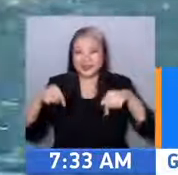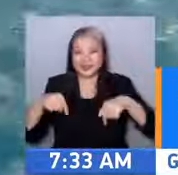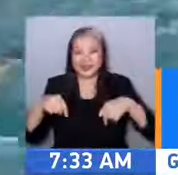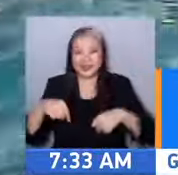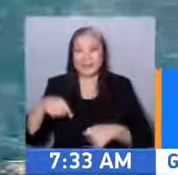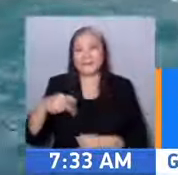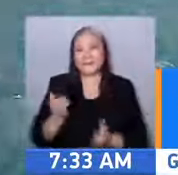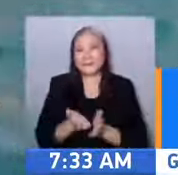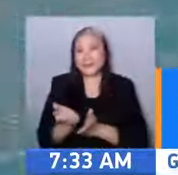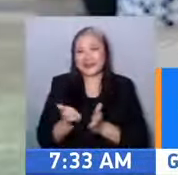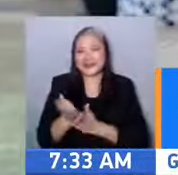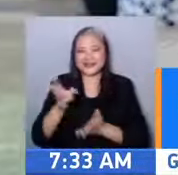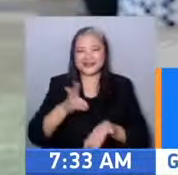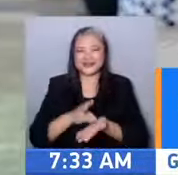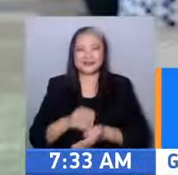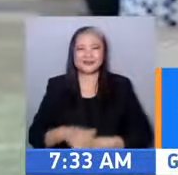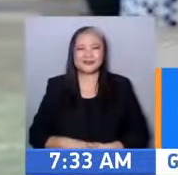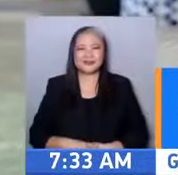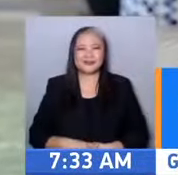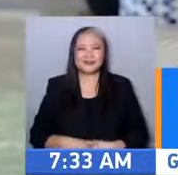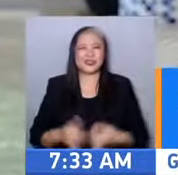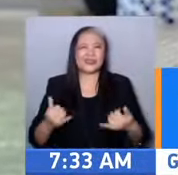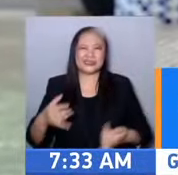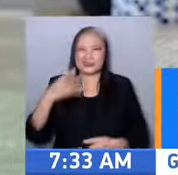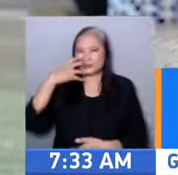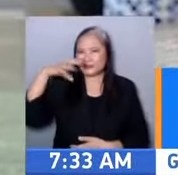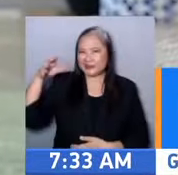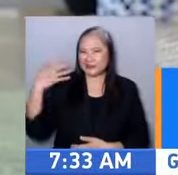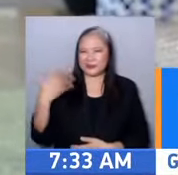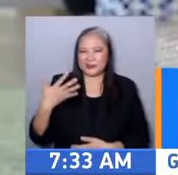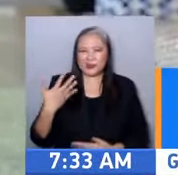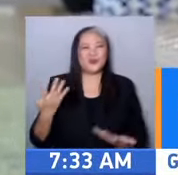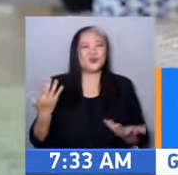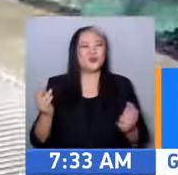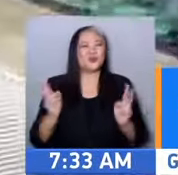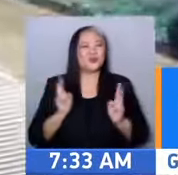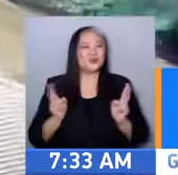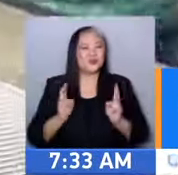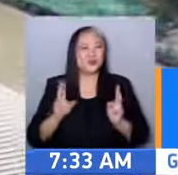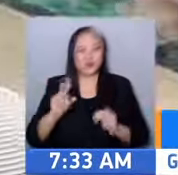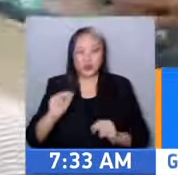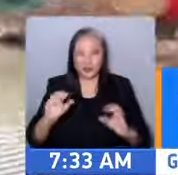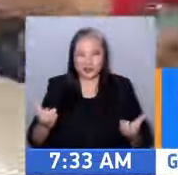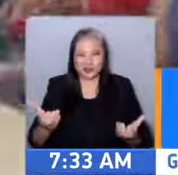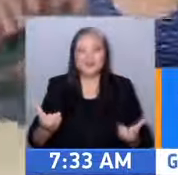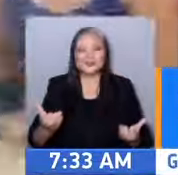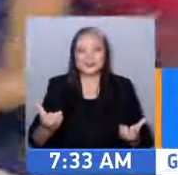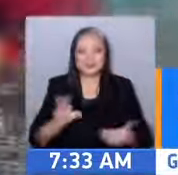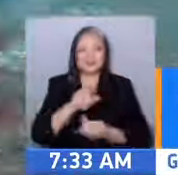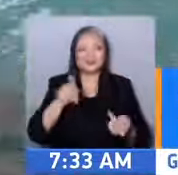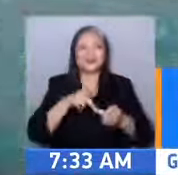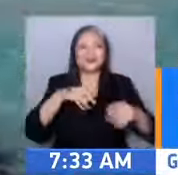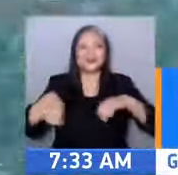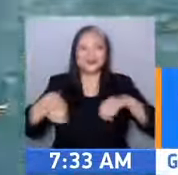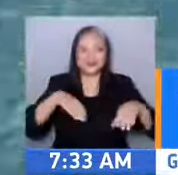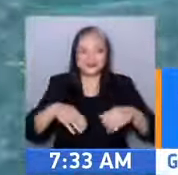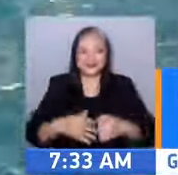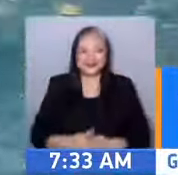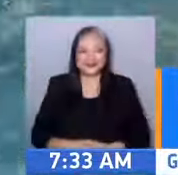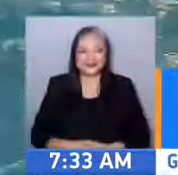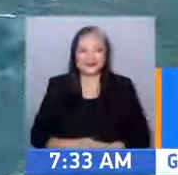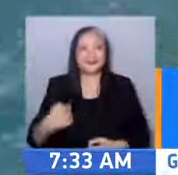kapuso, mainit-init na nga ang panahon at walang pasok today ha. Kaya naman perfect ang activity natin today dahil magsi-swimming